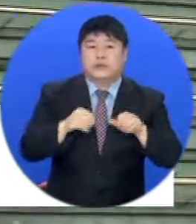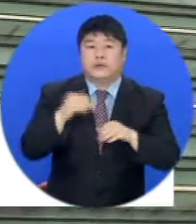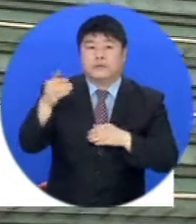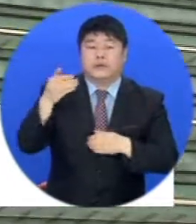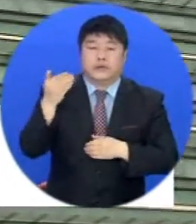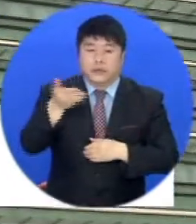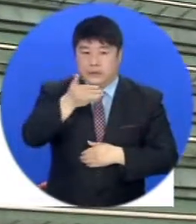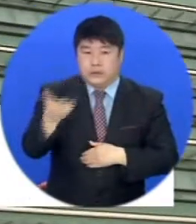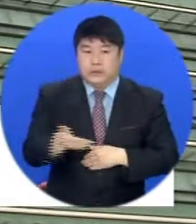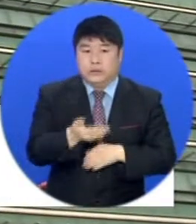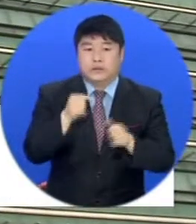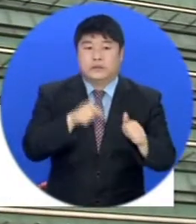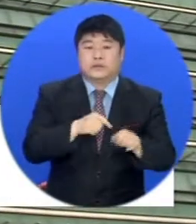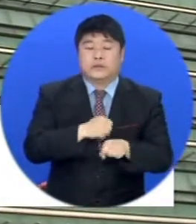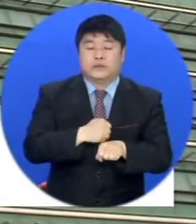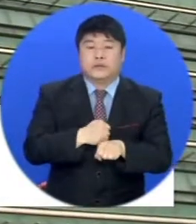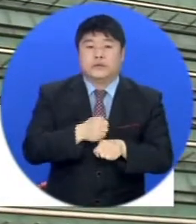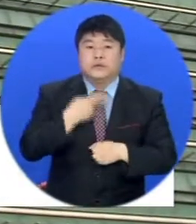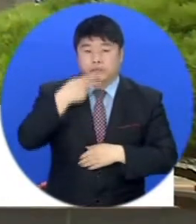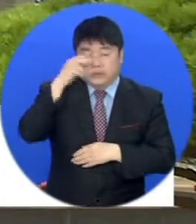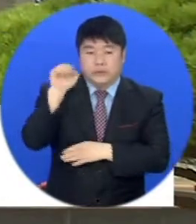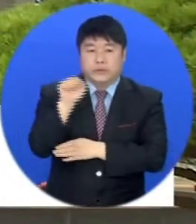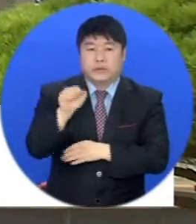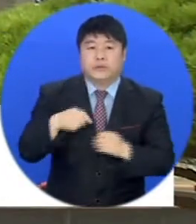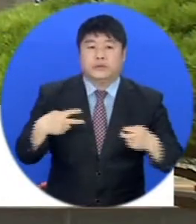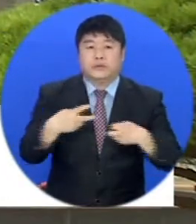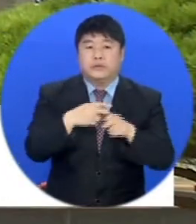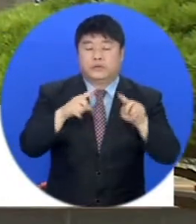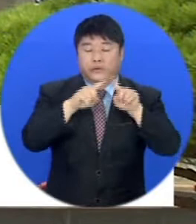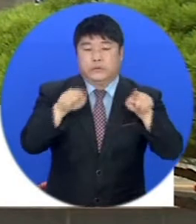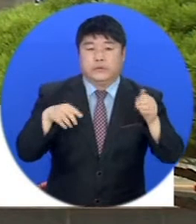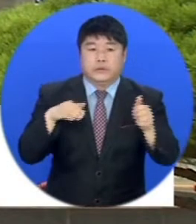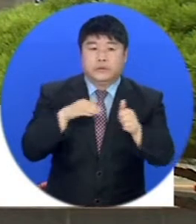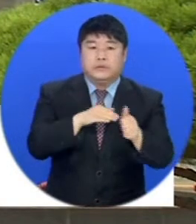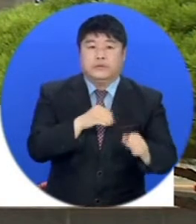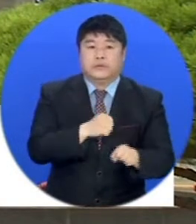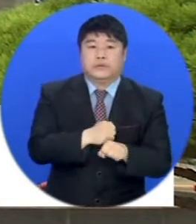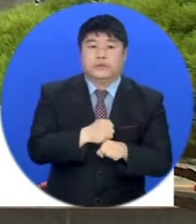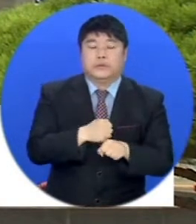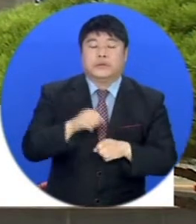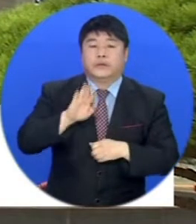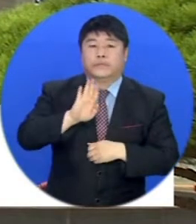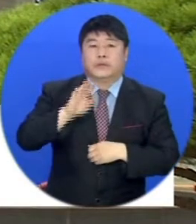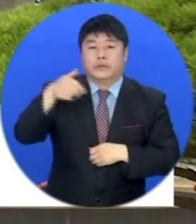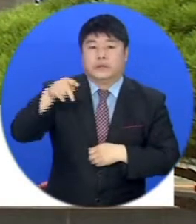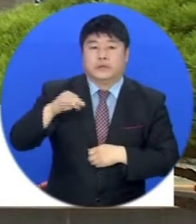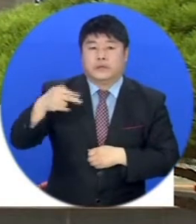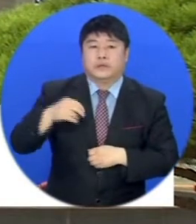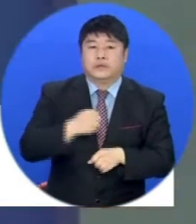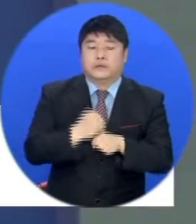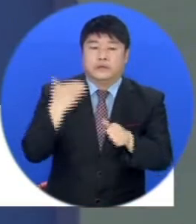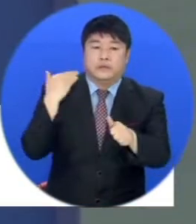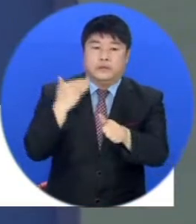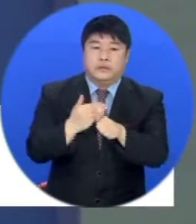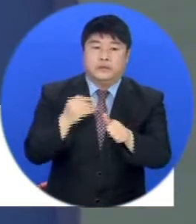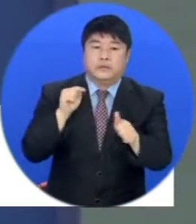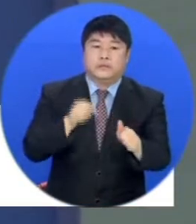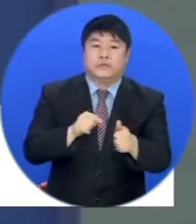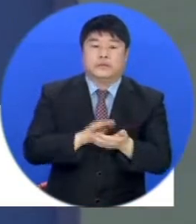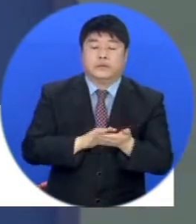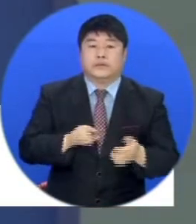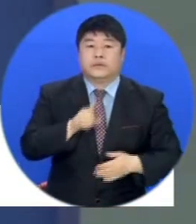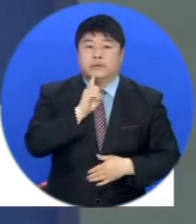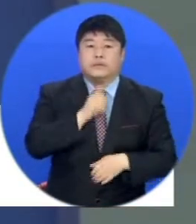징계하고 음주운전을 하다 교통표지판을 들이받은 모 기동대 소속 B 경장은 해임 징계를 내렸다고